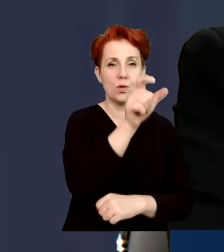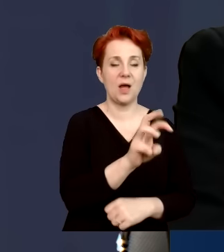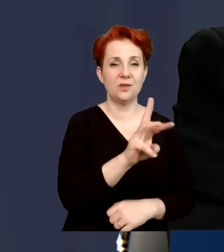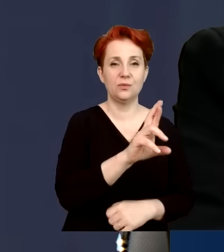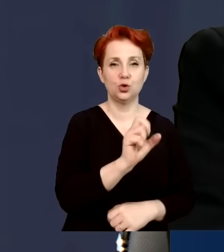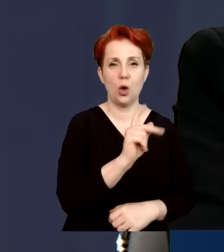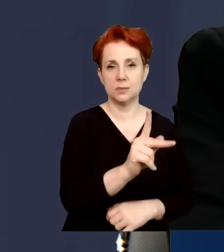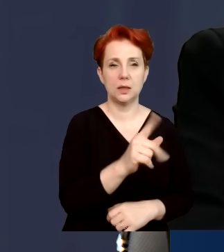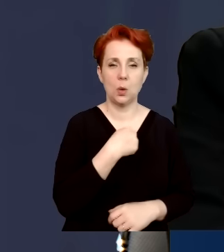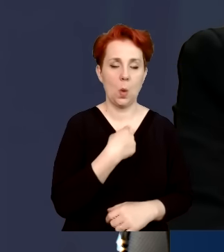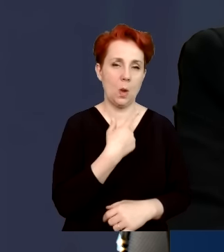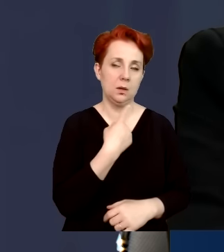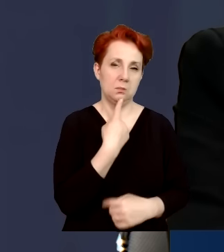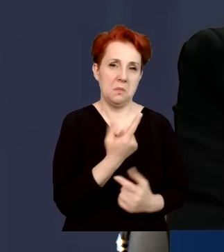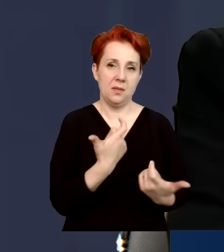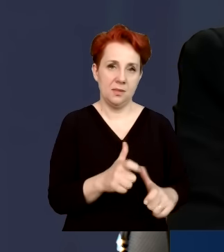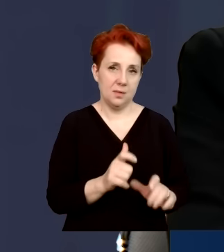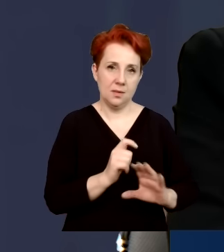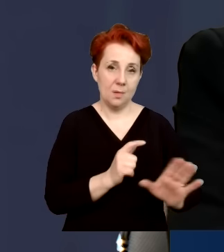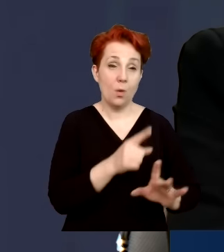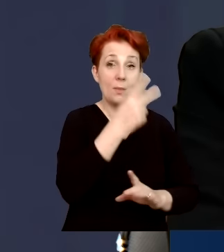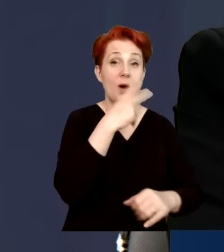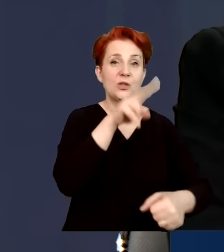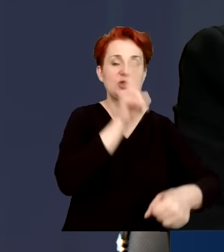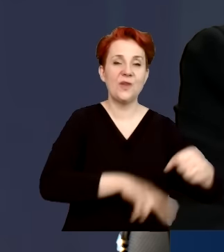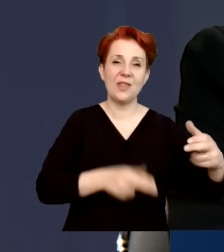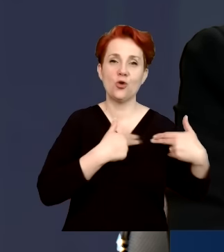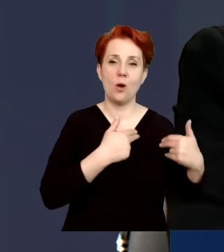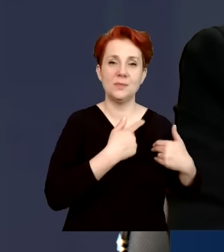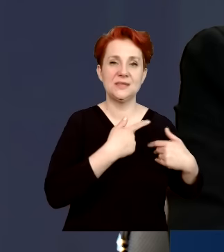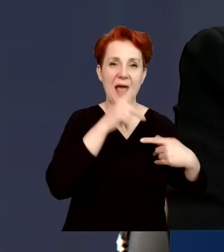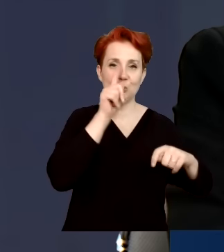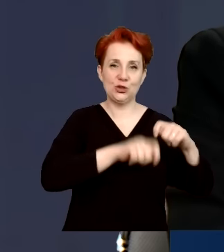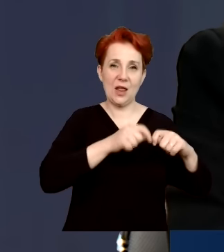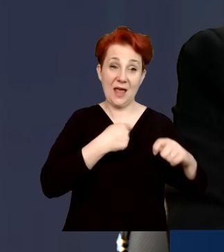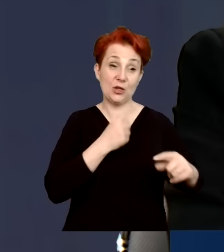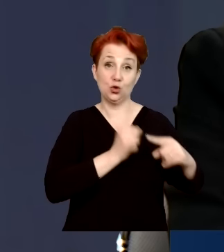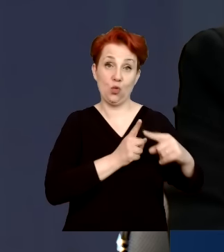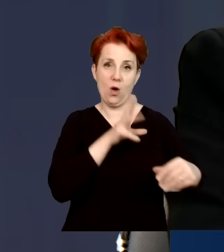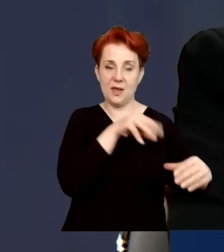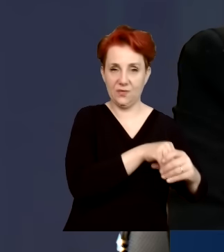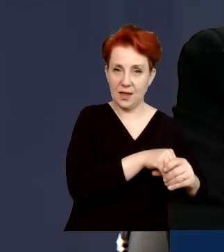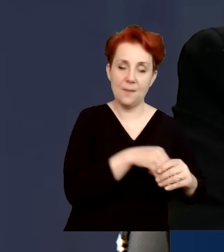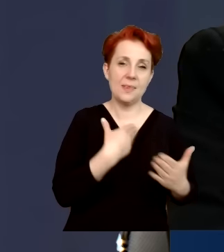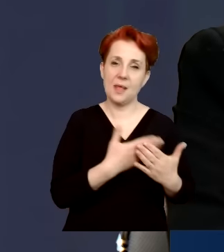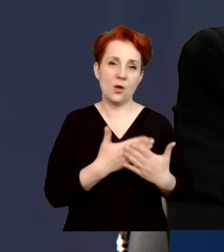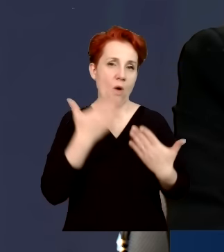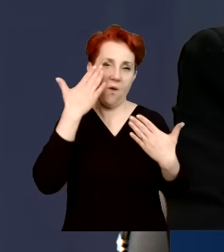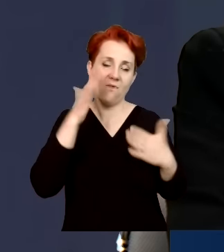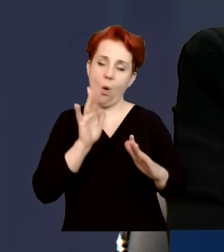się wypowiadał, ponieważ była świadkiem przed komisją śledczą, której jestem członkiem, więc, na to, więc wolałbym nie, tutaj nie rzucać